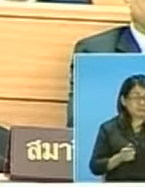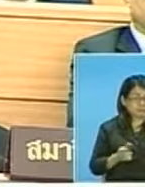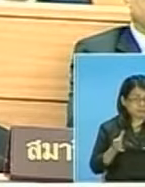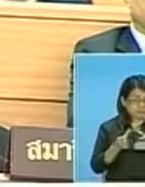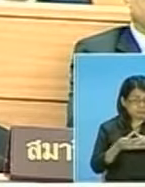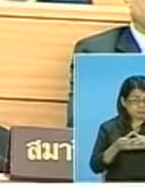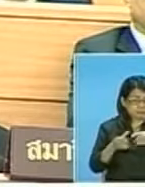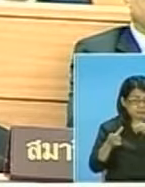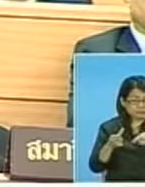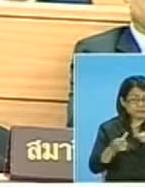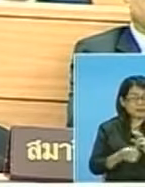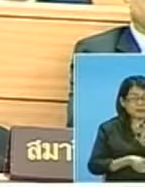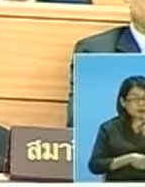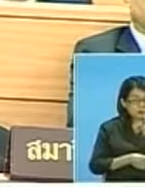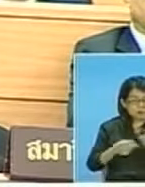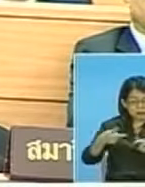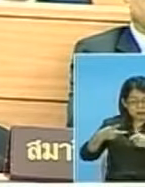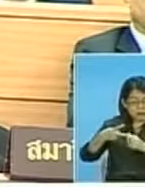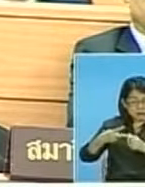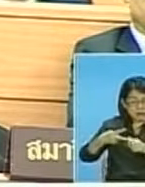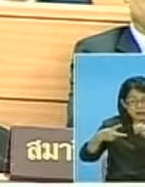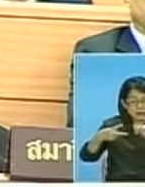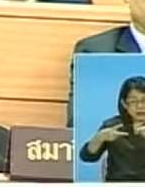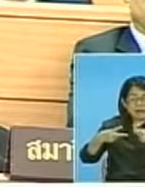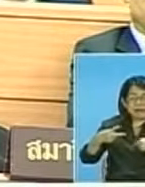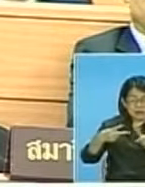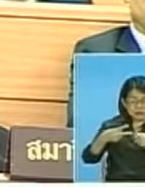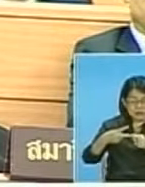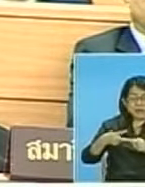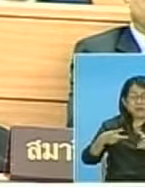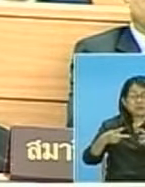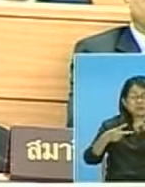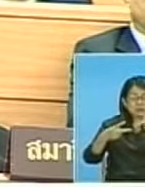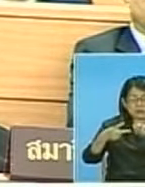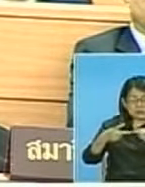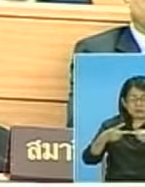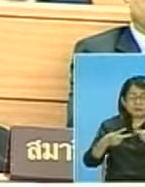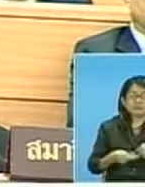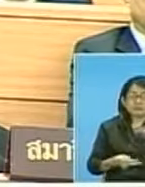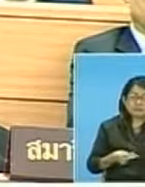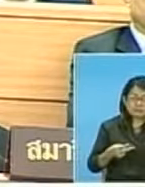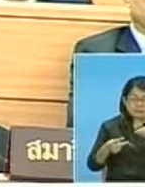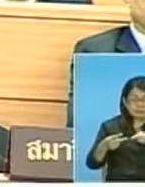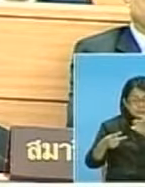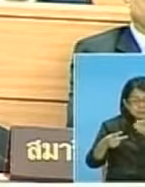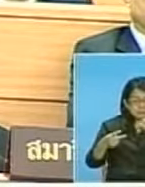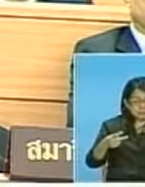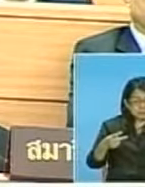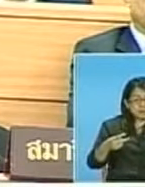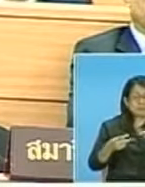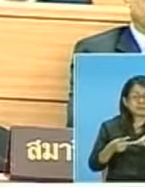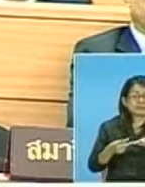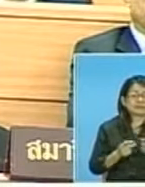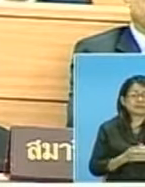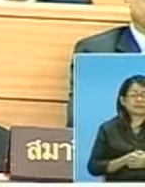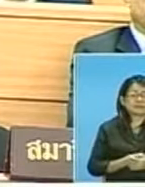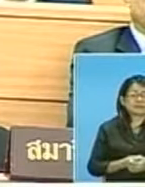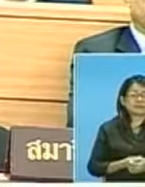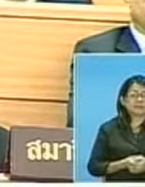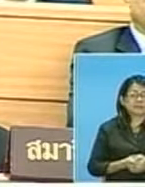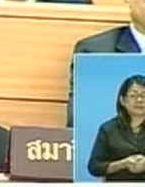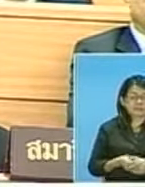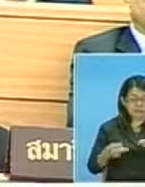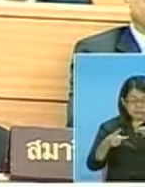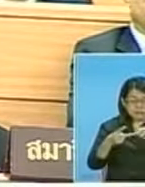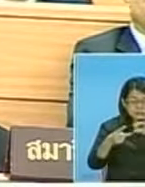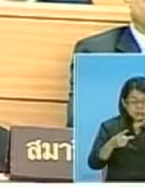กลุ่มหนึ่งที่ทางรัฐสภาเห็นพ้องว่าเราที่จะใ สมาชิกสสรส่วนหนึ่งนั้นมา